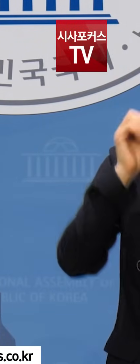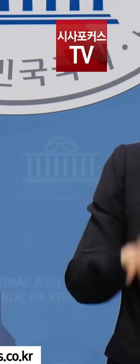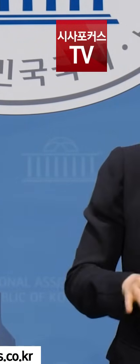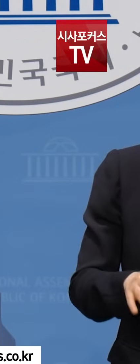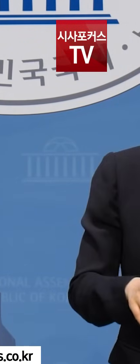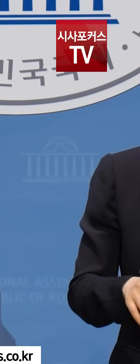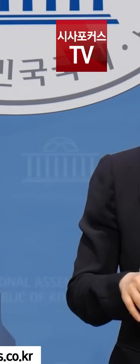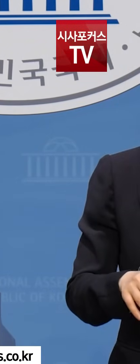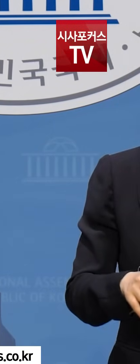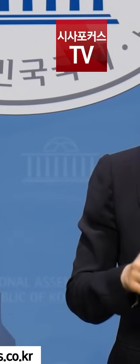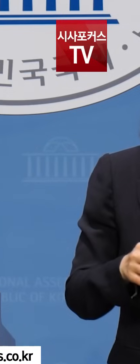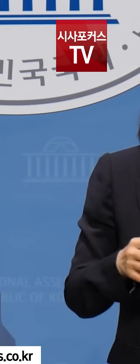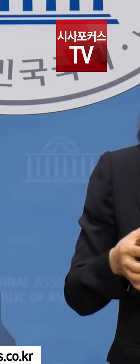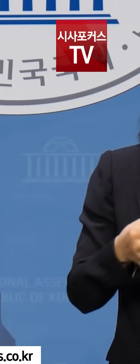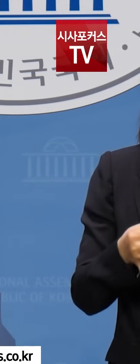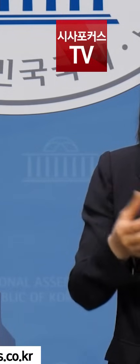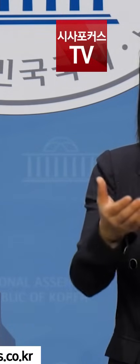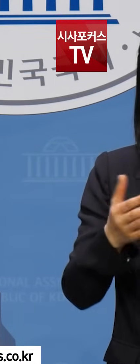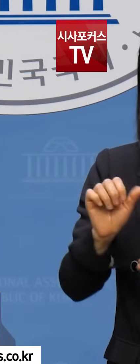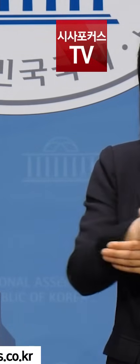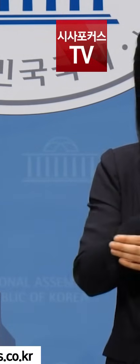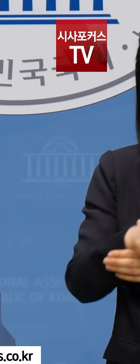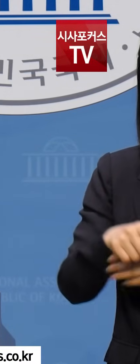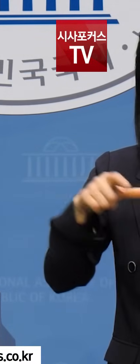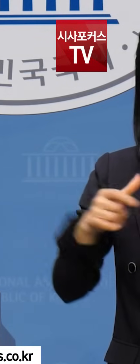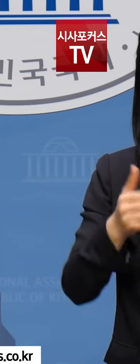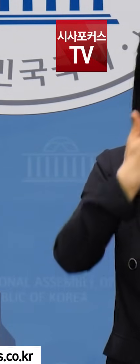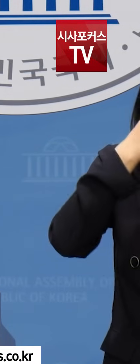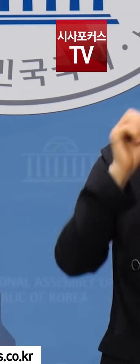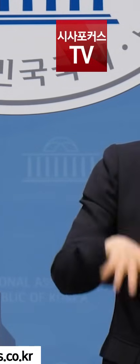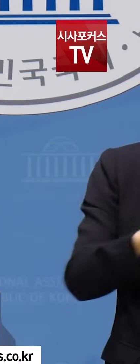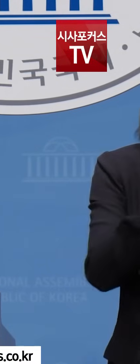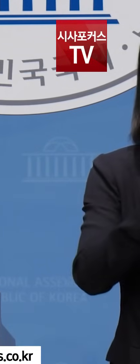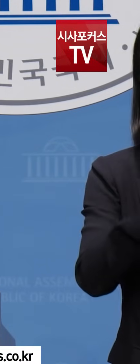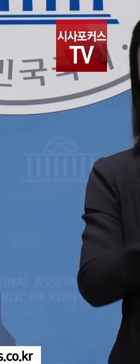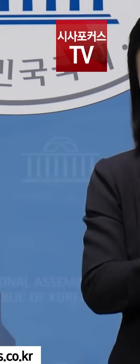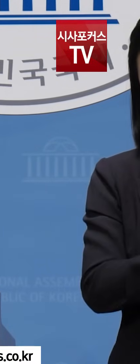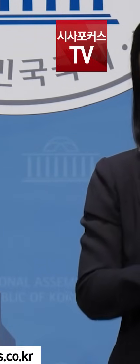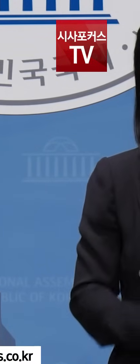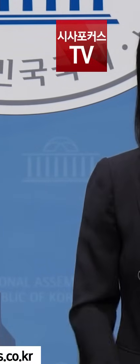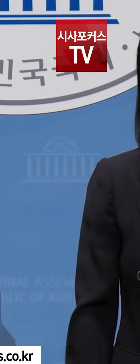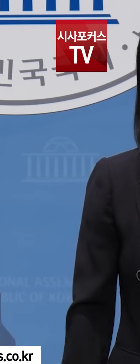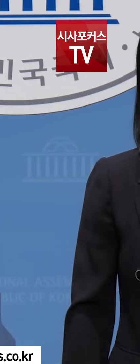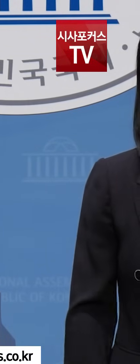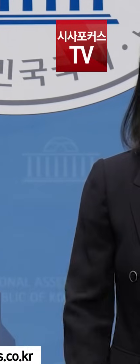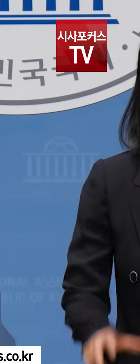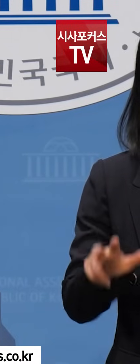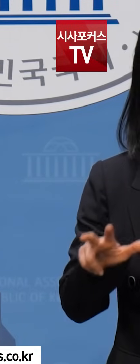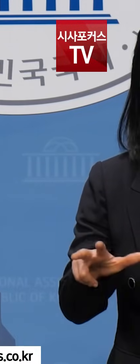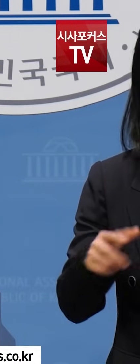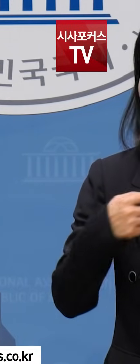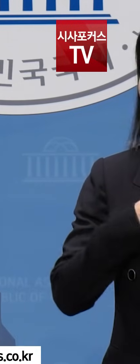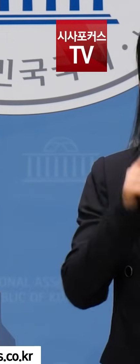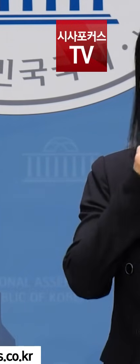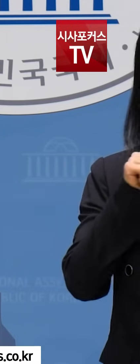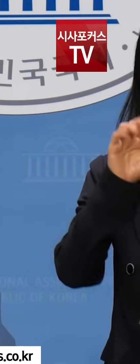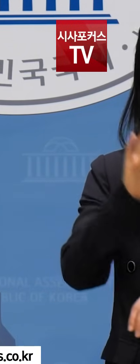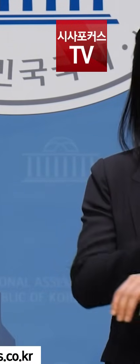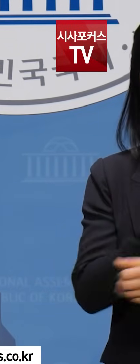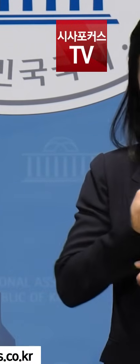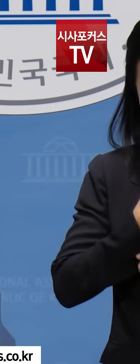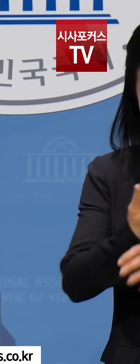무시하고 유권자인 종로 구민을 무시하는 태도라고 생각합니다. 이상입니다. 제가 말씀을